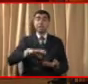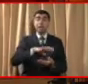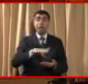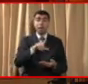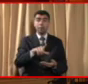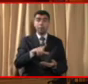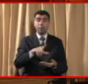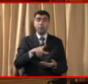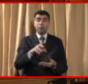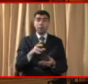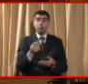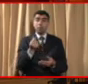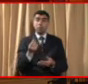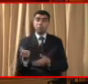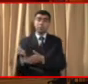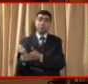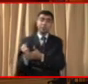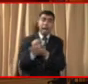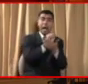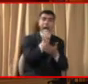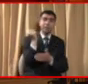تضخ فيها إمكانيات كثيرة